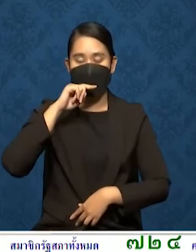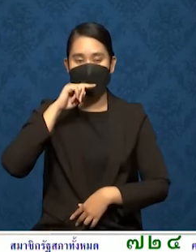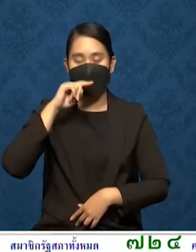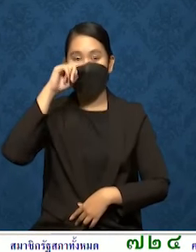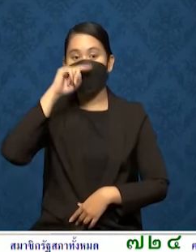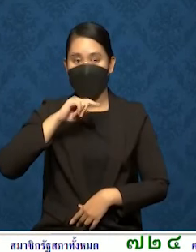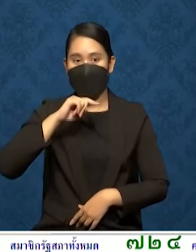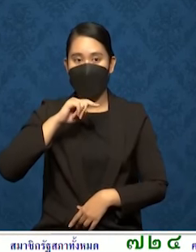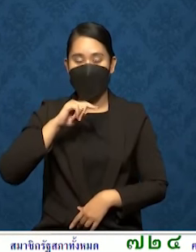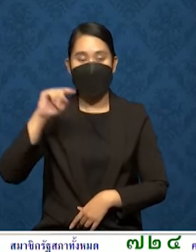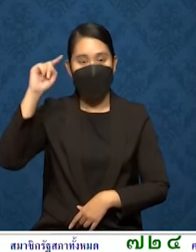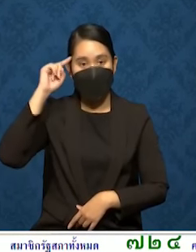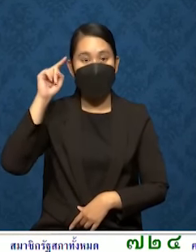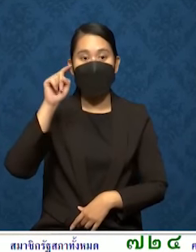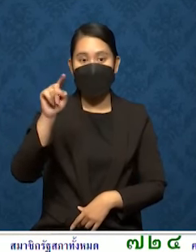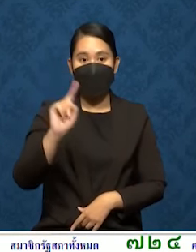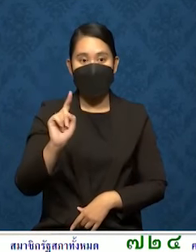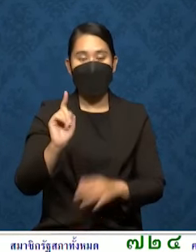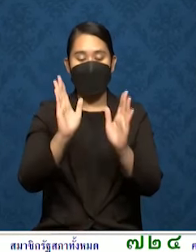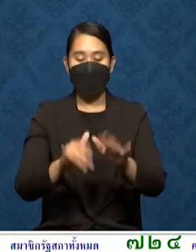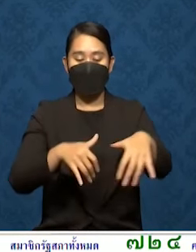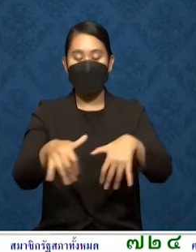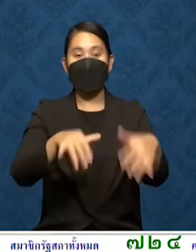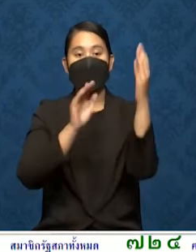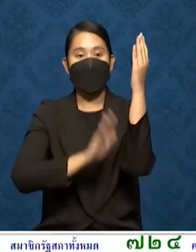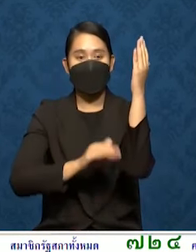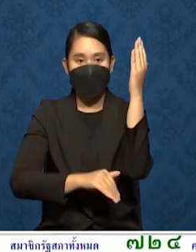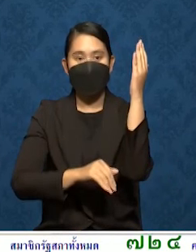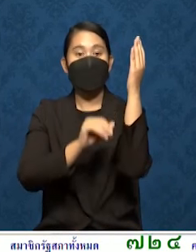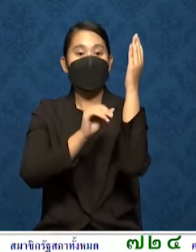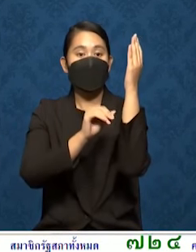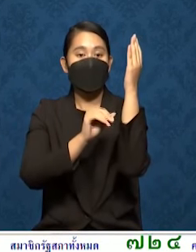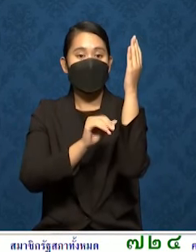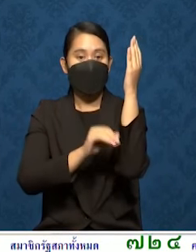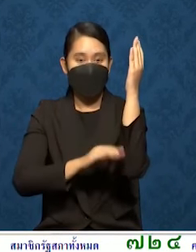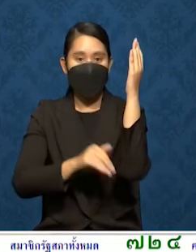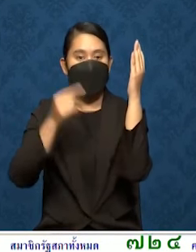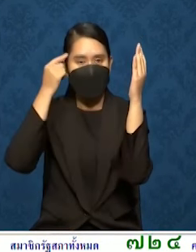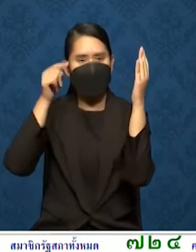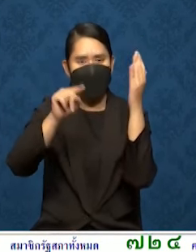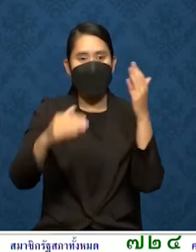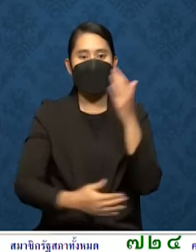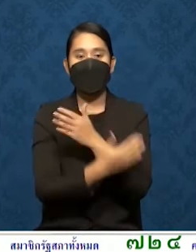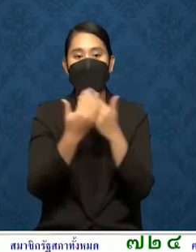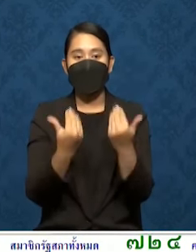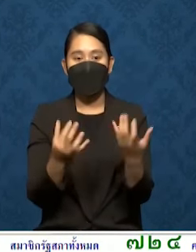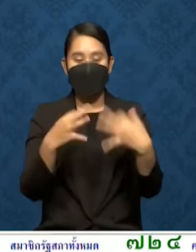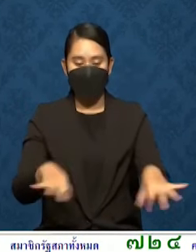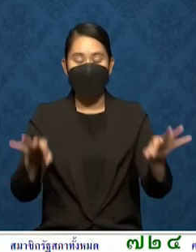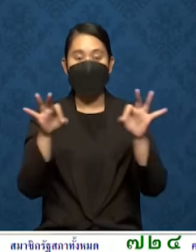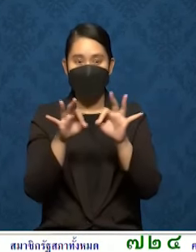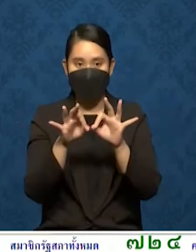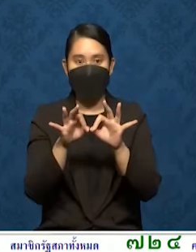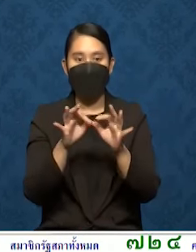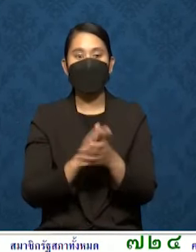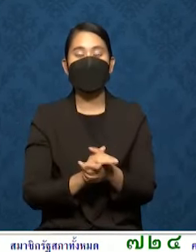อให้เห็นใจกับพี่น้องในจังหวัดชายแดนภาคใต้และพี่น้องภาคใต้ซึ่งถือว่าเป็นโอกาสและสิ่งท้าทาย